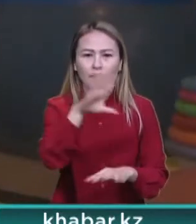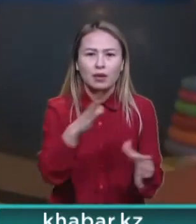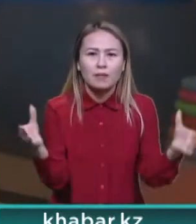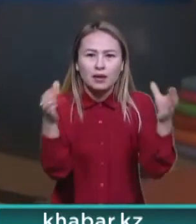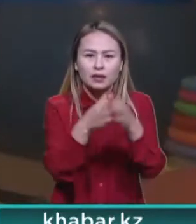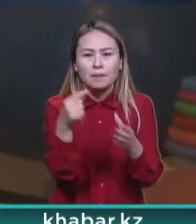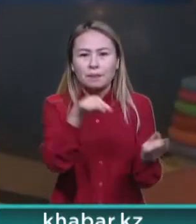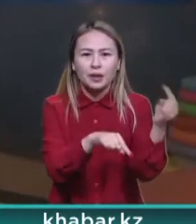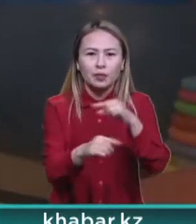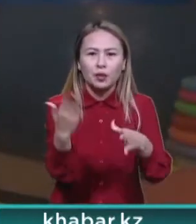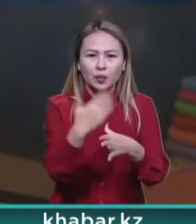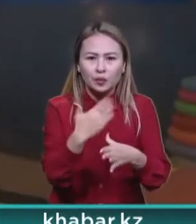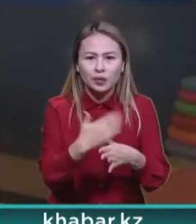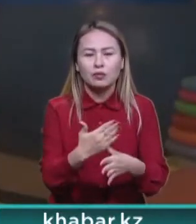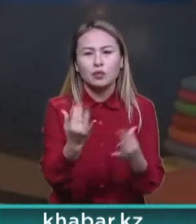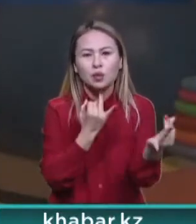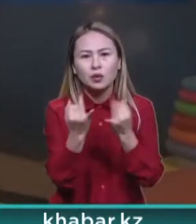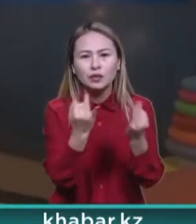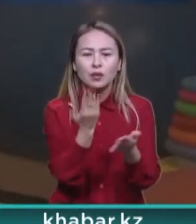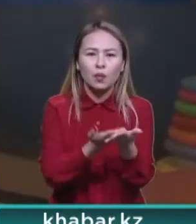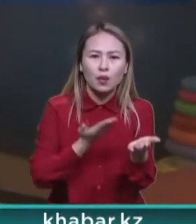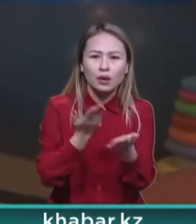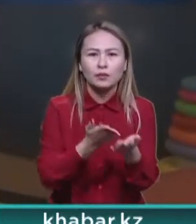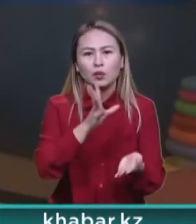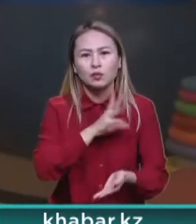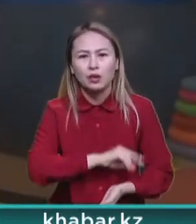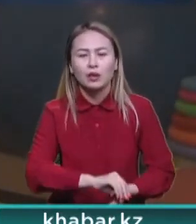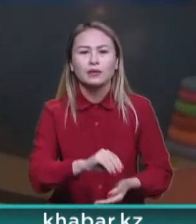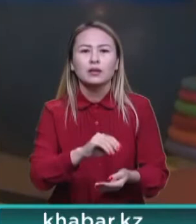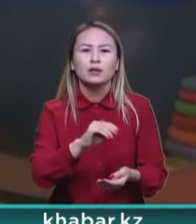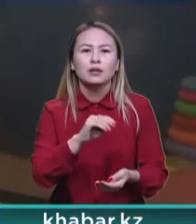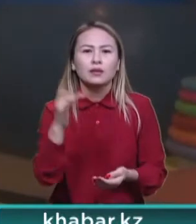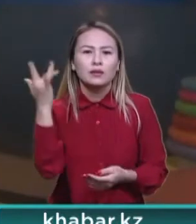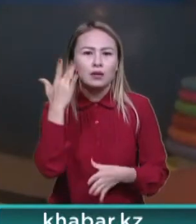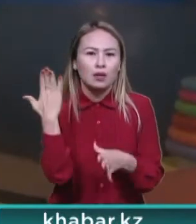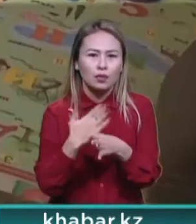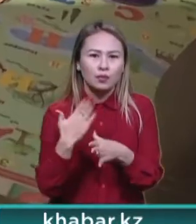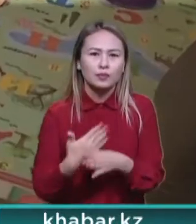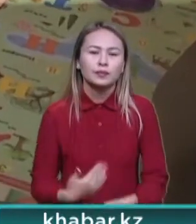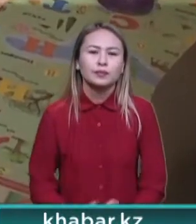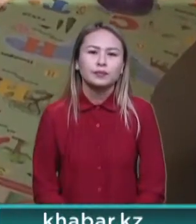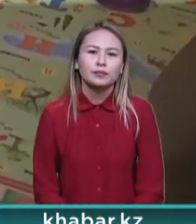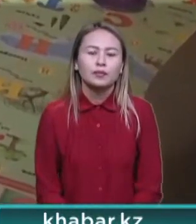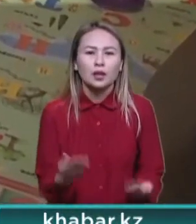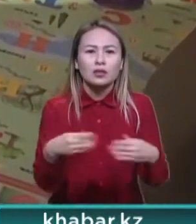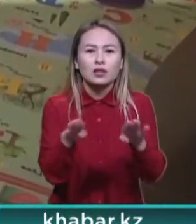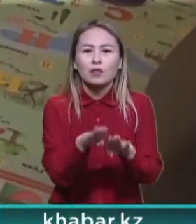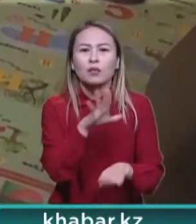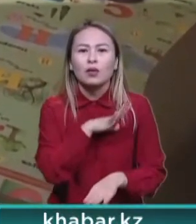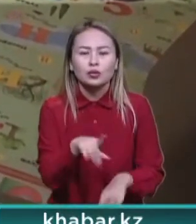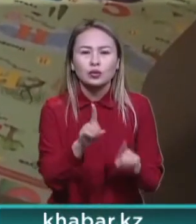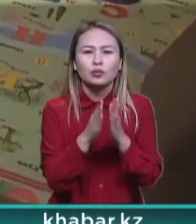қосылып, бір-бірлерімізді сөйлесіп, прям уайымдап жүрміз. Сол жаппаса екен деп тілейміз енді. Жабылмау үшін